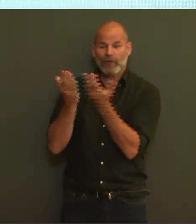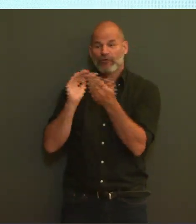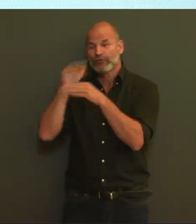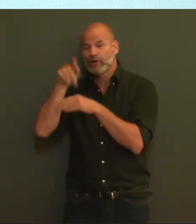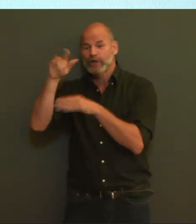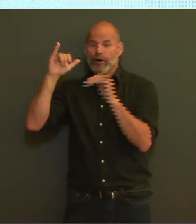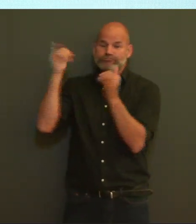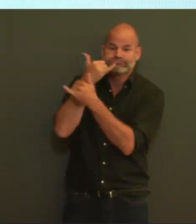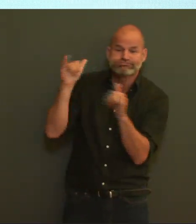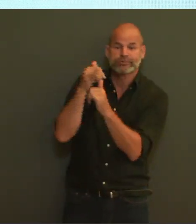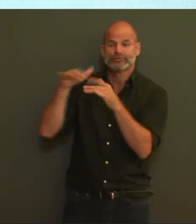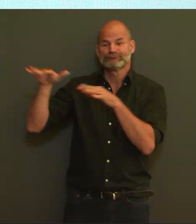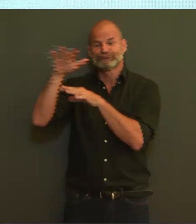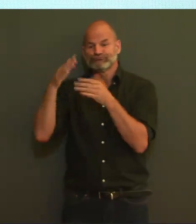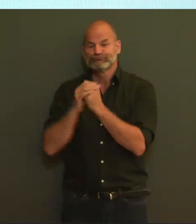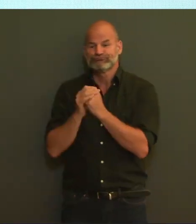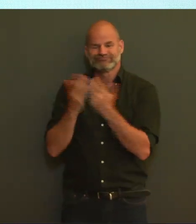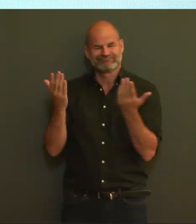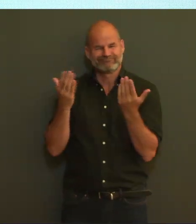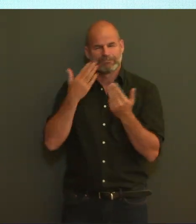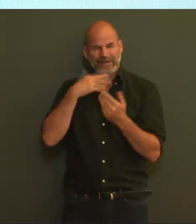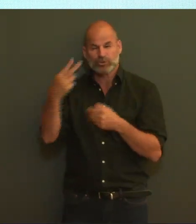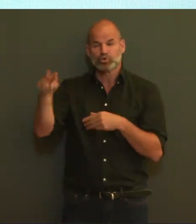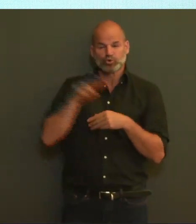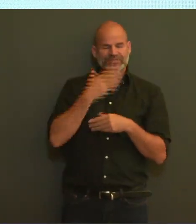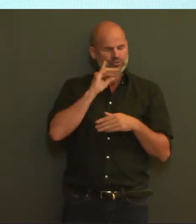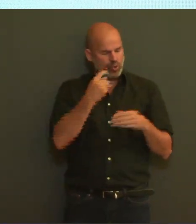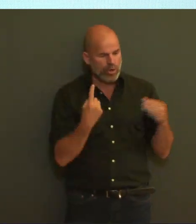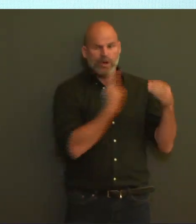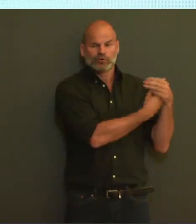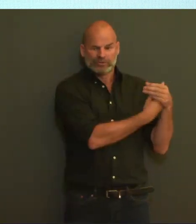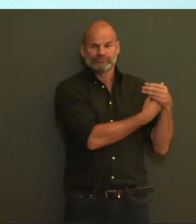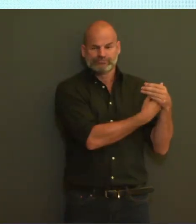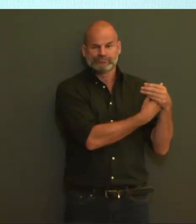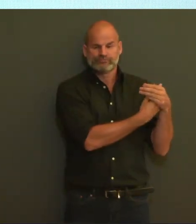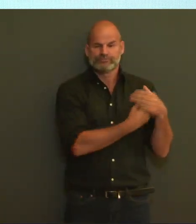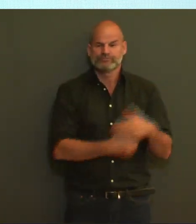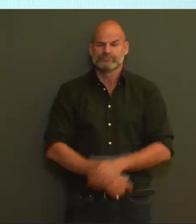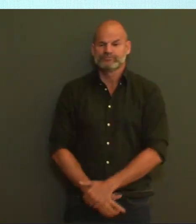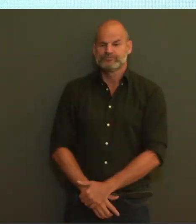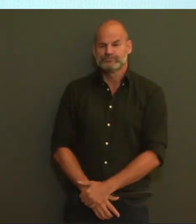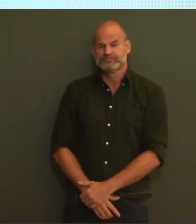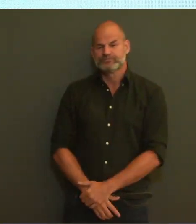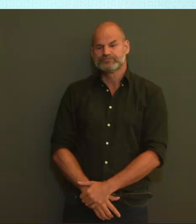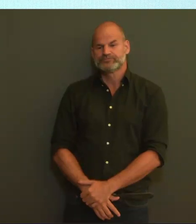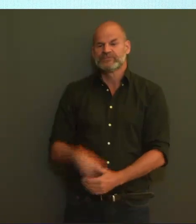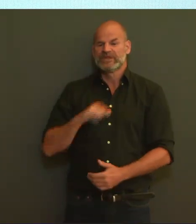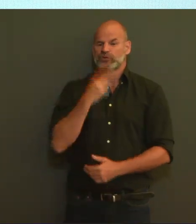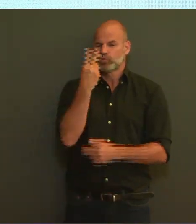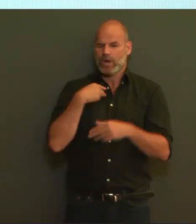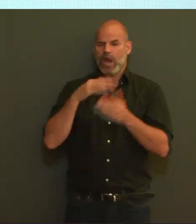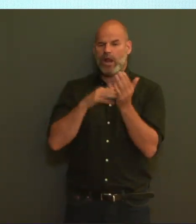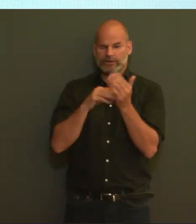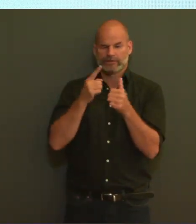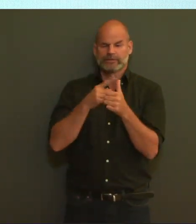kleur veranderen. En we willen daarbij toch in het bijzonder waarschuwen voor Spanje en Roemenië, waar de besmettingsgraad